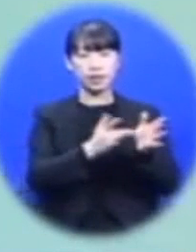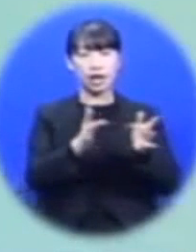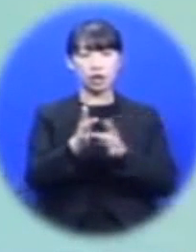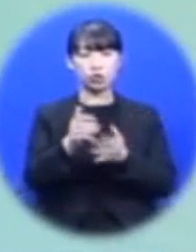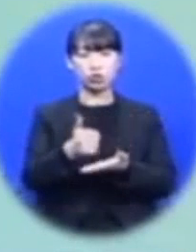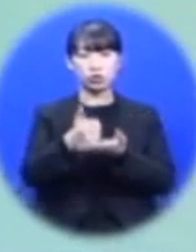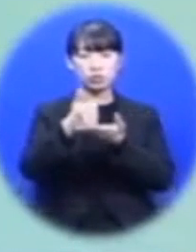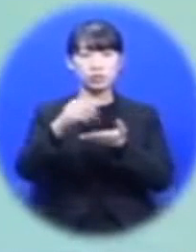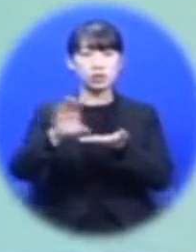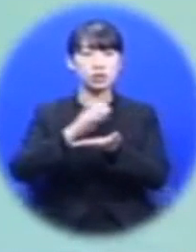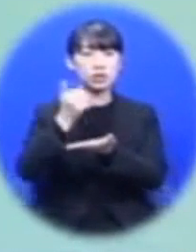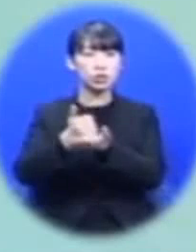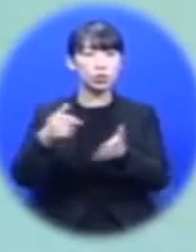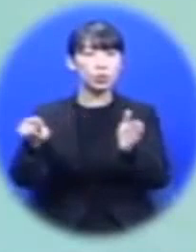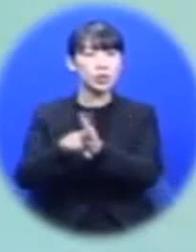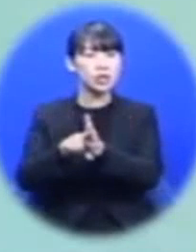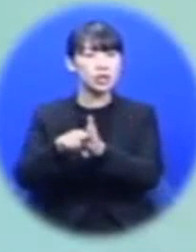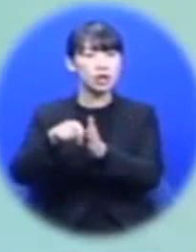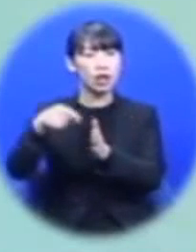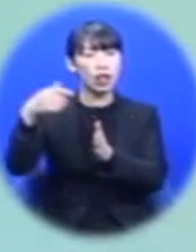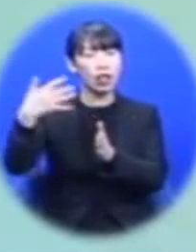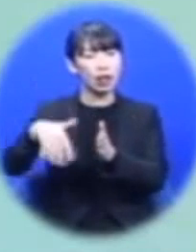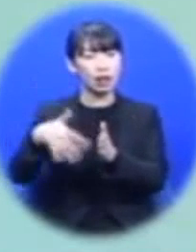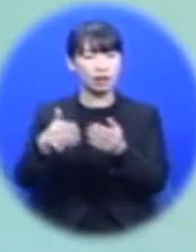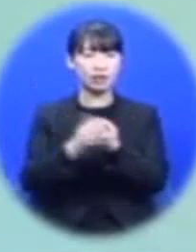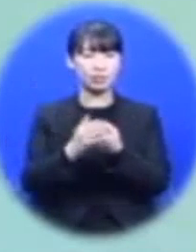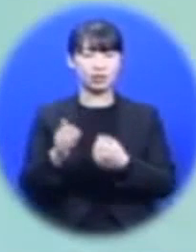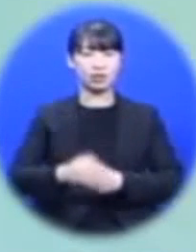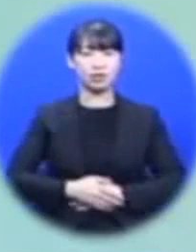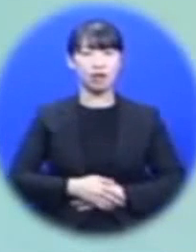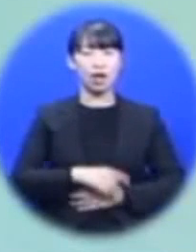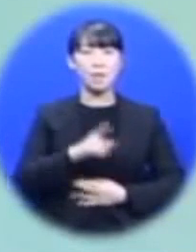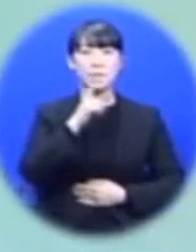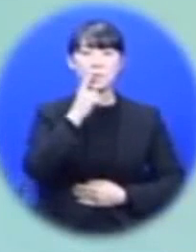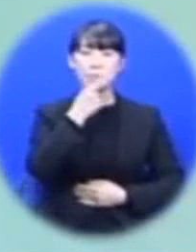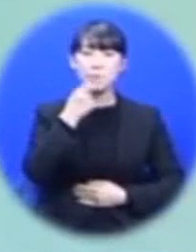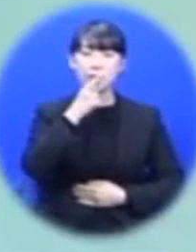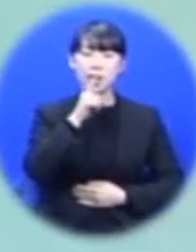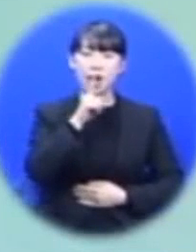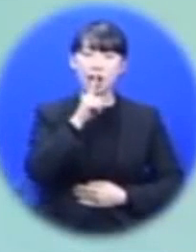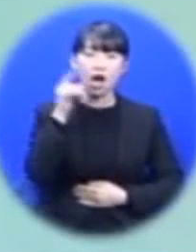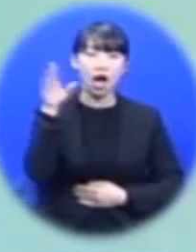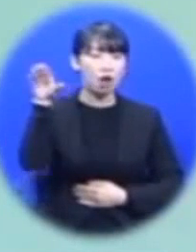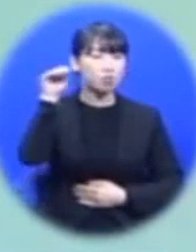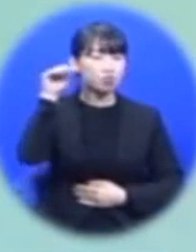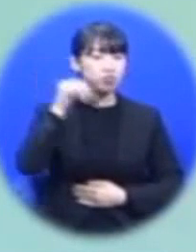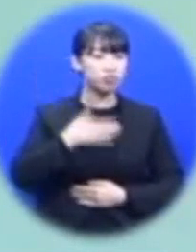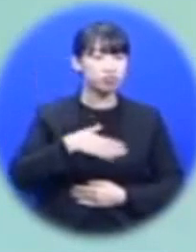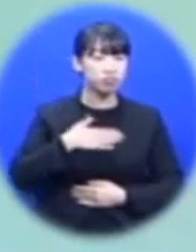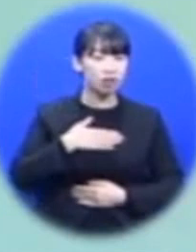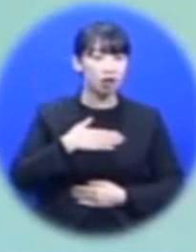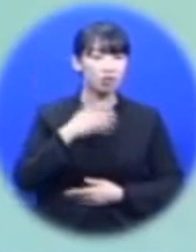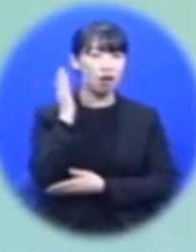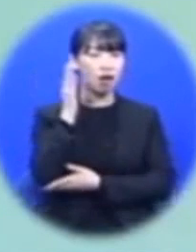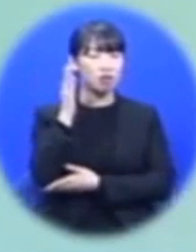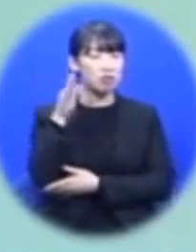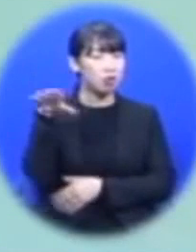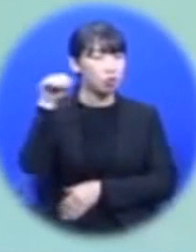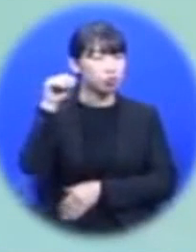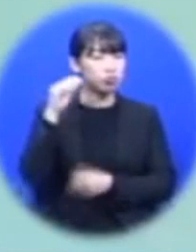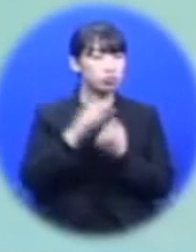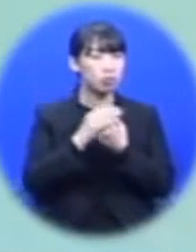믿고 있지 않은 겁니다 말로 들어서 아는 거고 하도 많이 이야기하니까 나도 그렇게 고백한